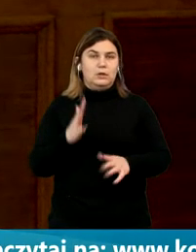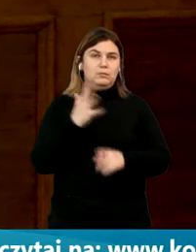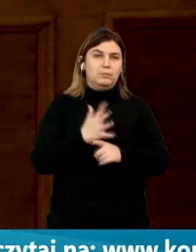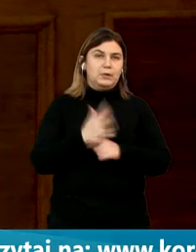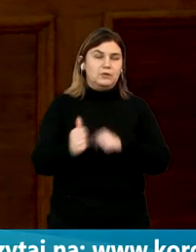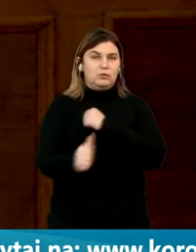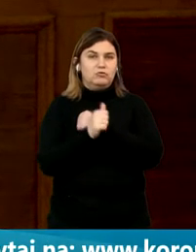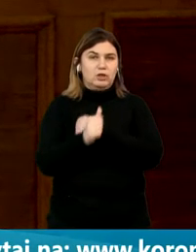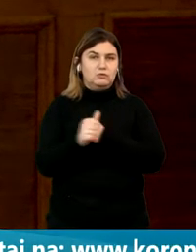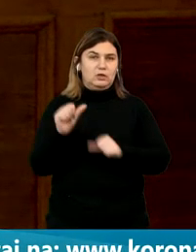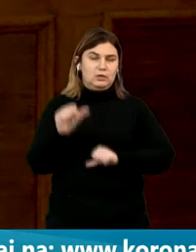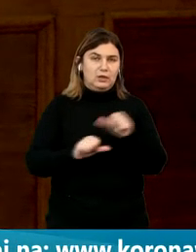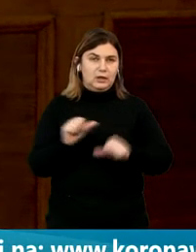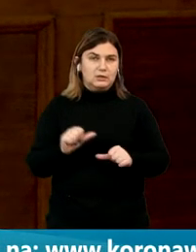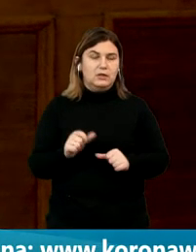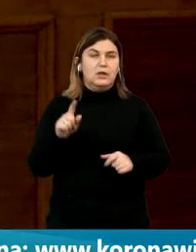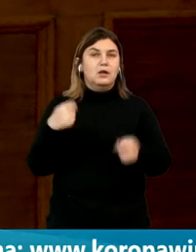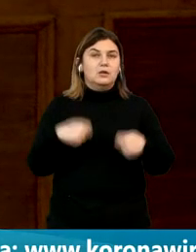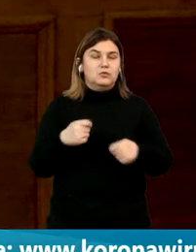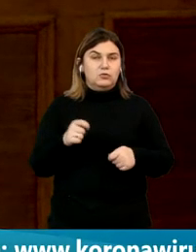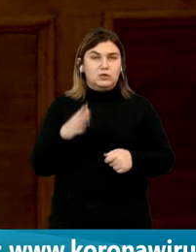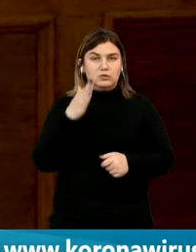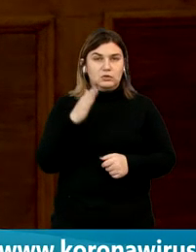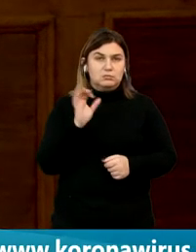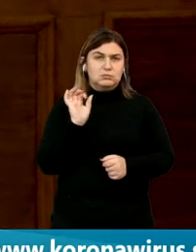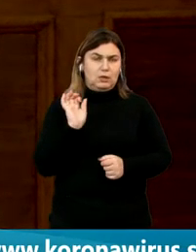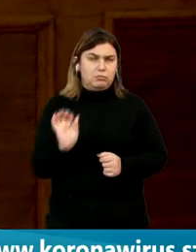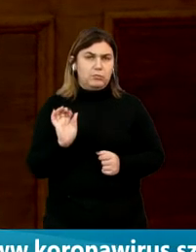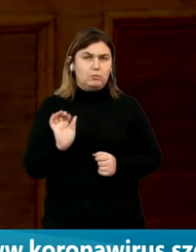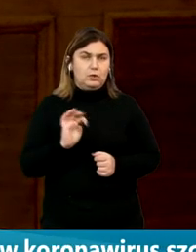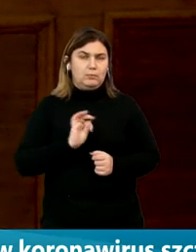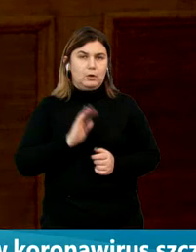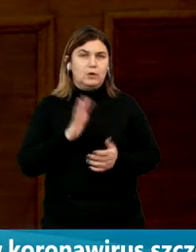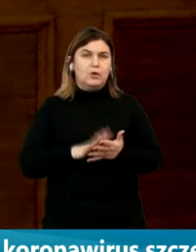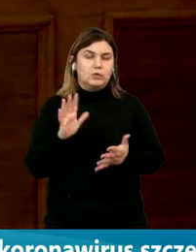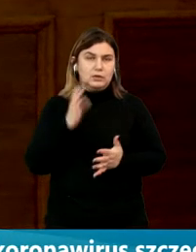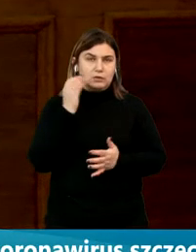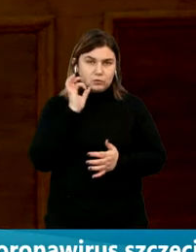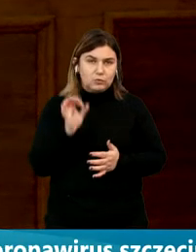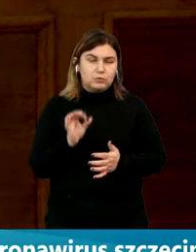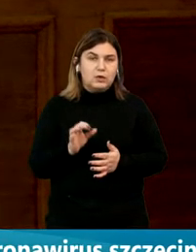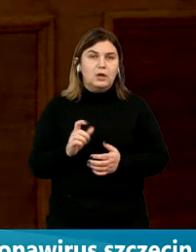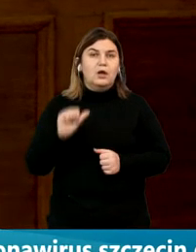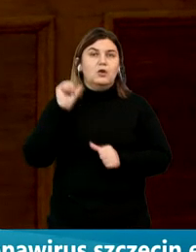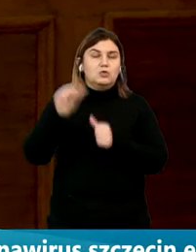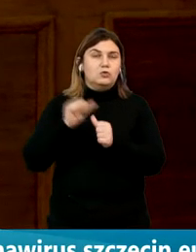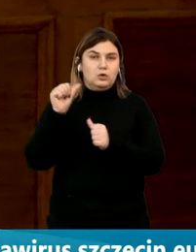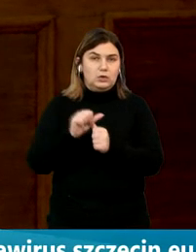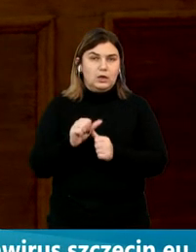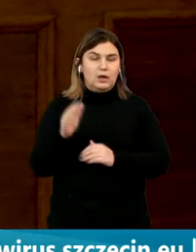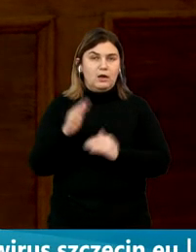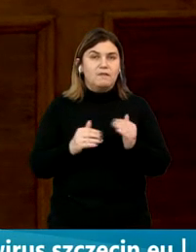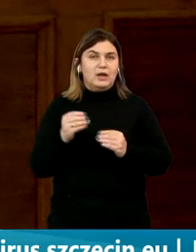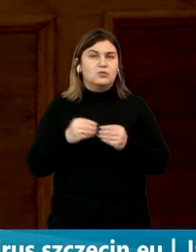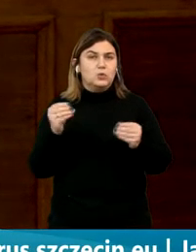50-60 lat, więc Szczecin pod tym względem wygląda w mojej ocenie całkiem nieźle, ale chcę powiedzieć, że każdego roku inwestujemy w